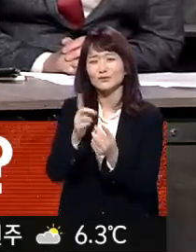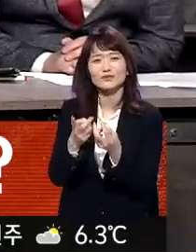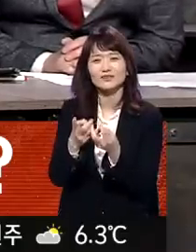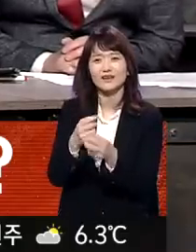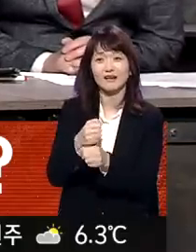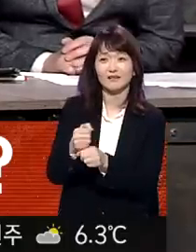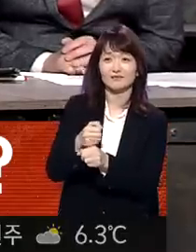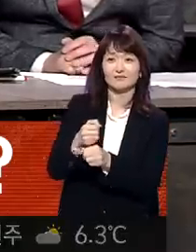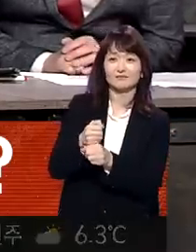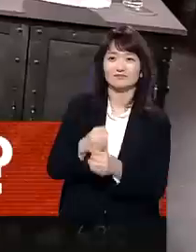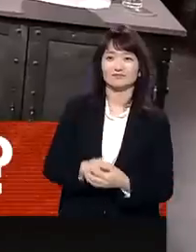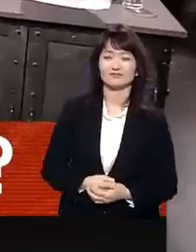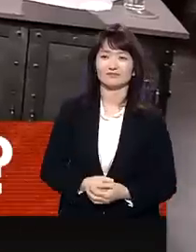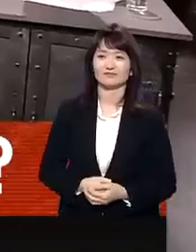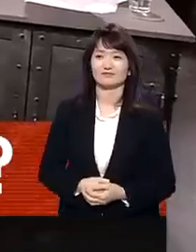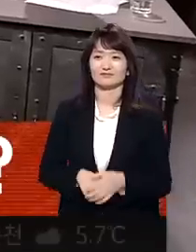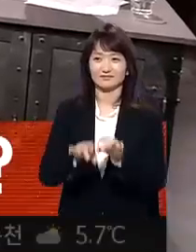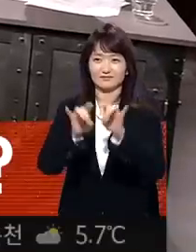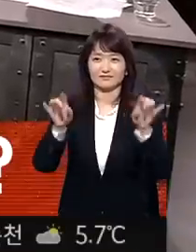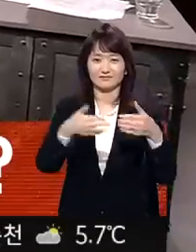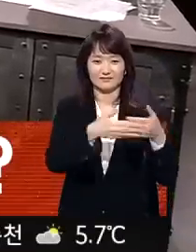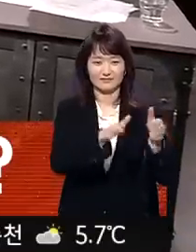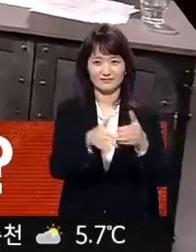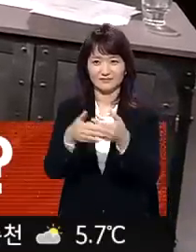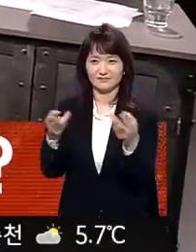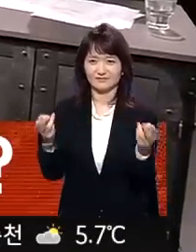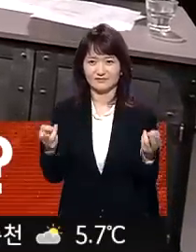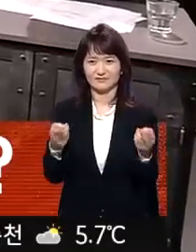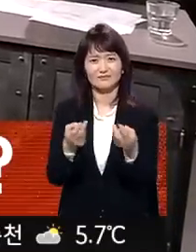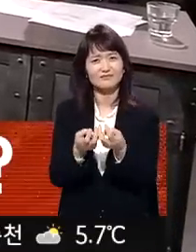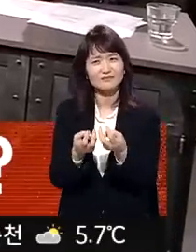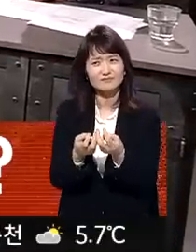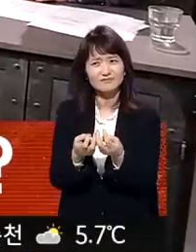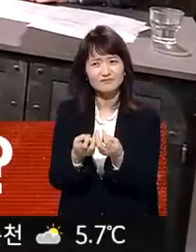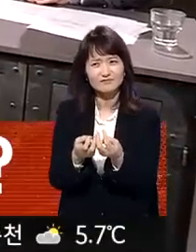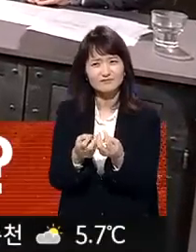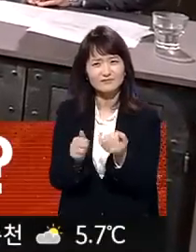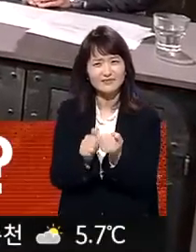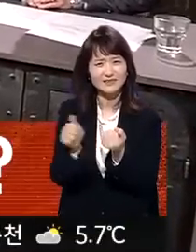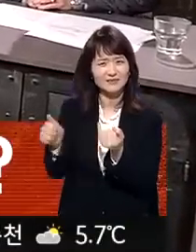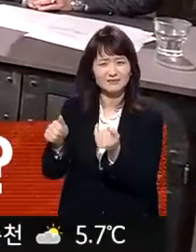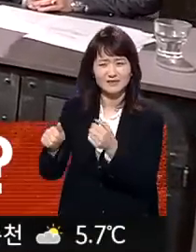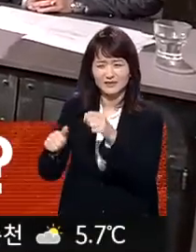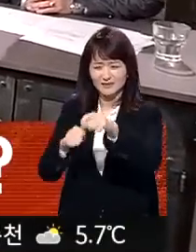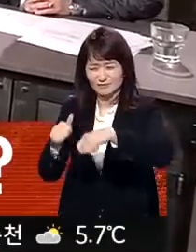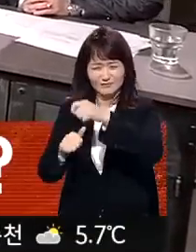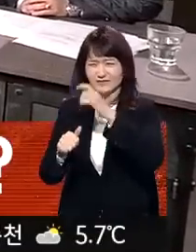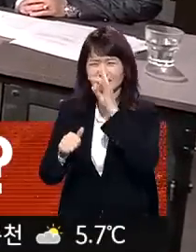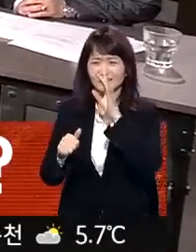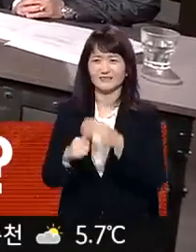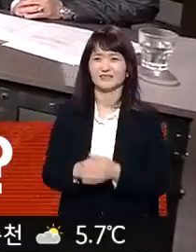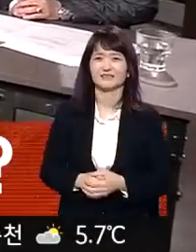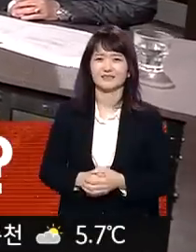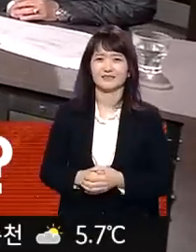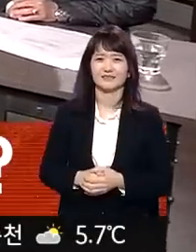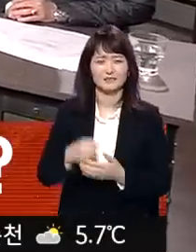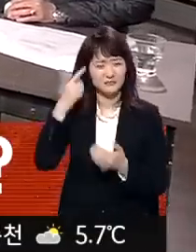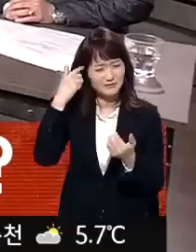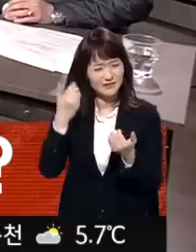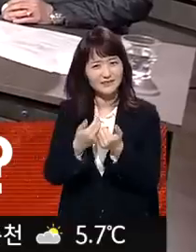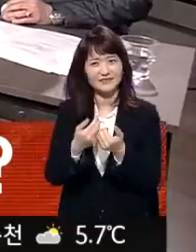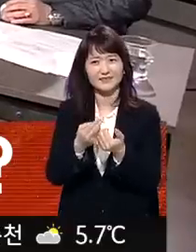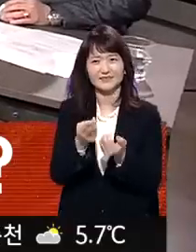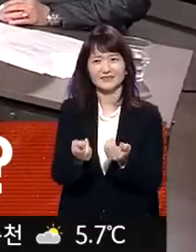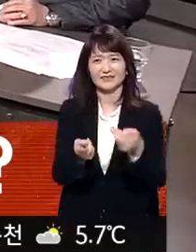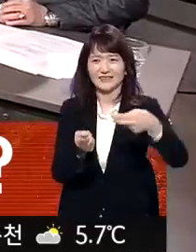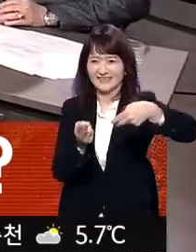네. 각방이 방법인 것 같은데 뭐 어떻게 묶고 이런 건 좀 안 될 것 같아요. 묶거나 거꾸로 잡았자 그러면 똑같잖아요. 제가 보니까 다들